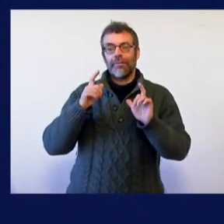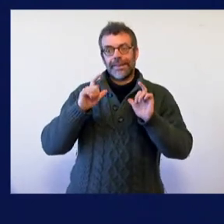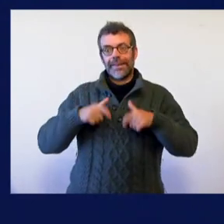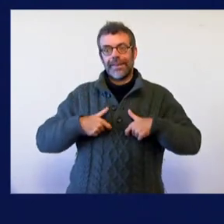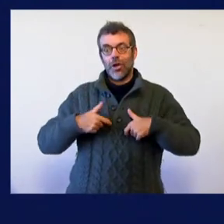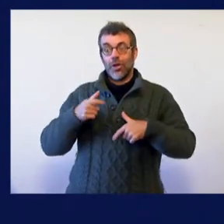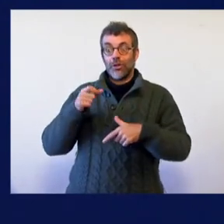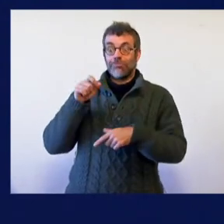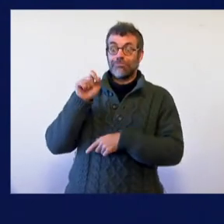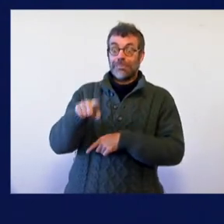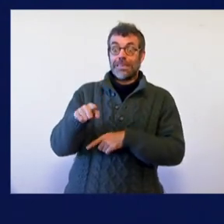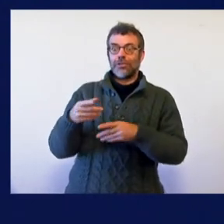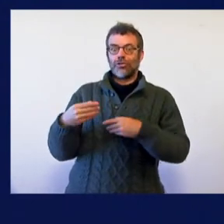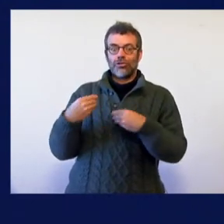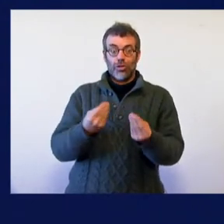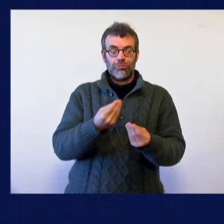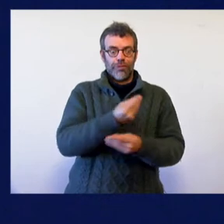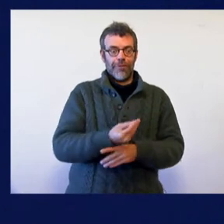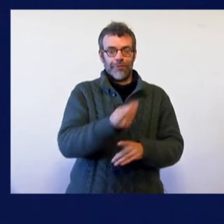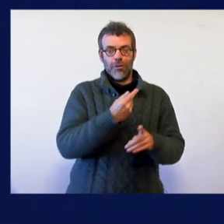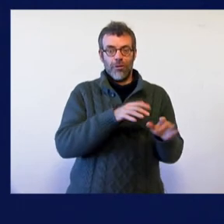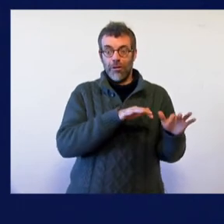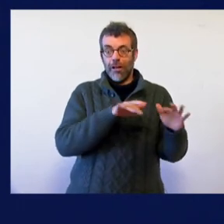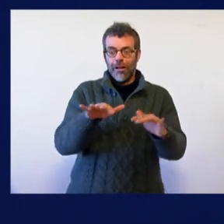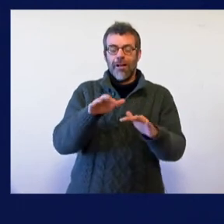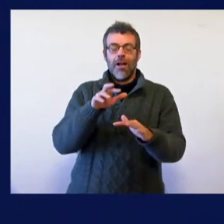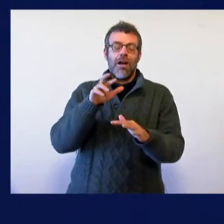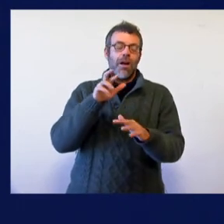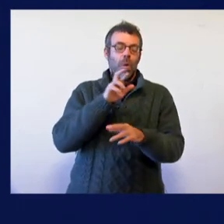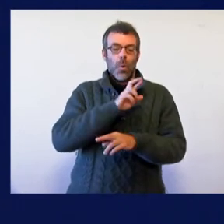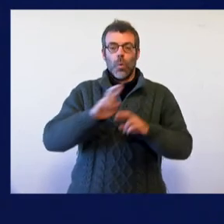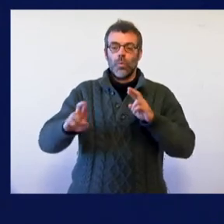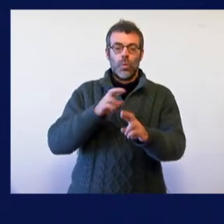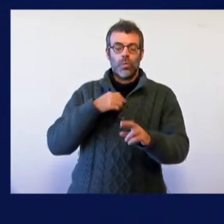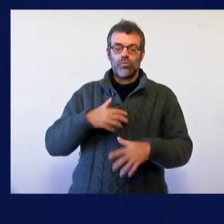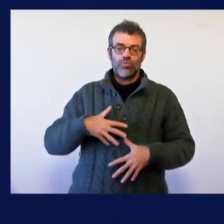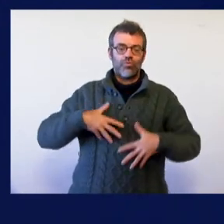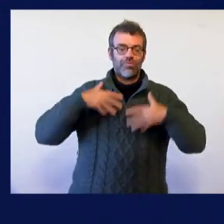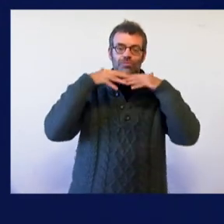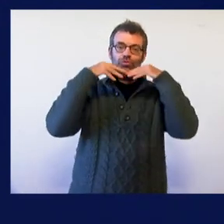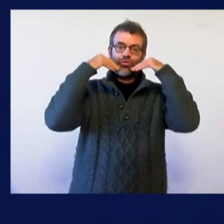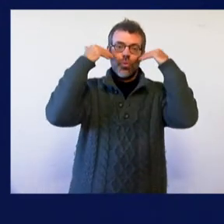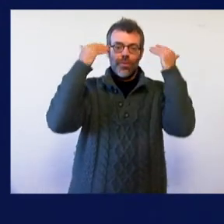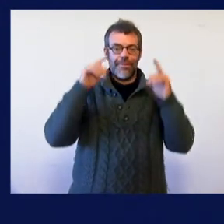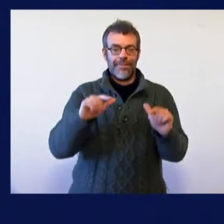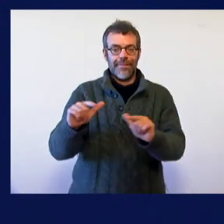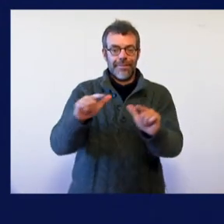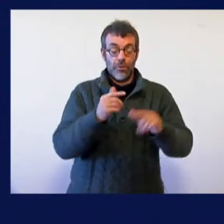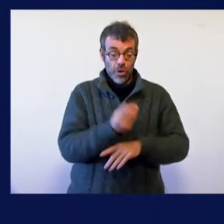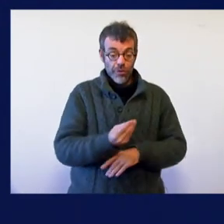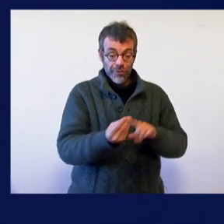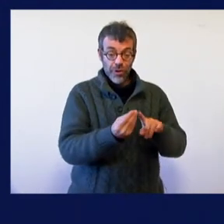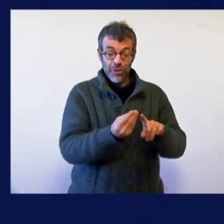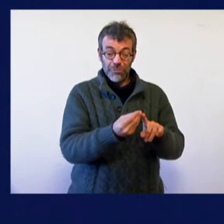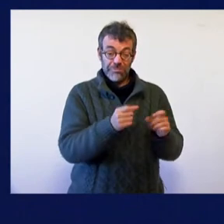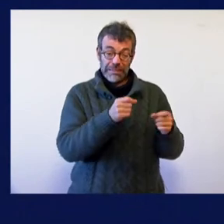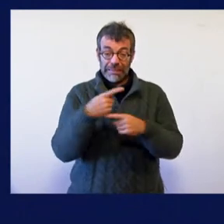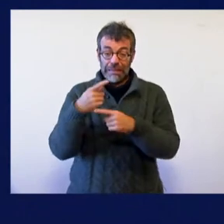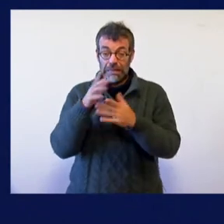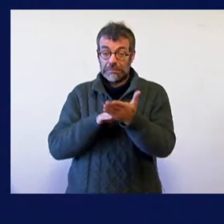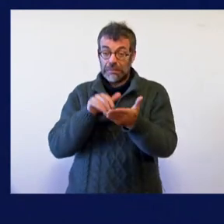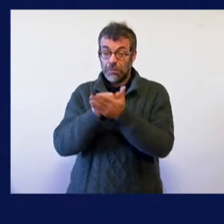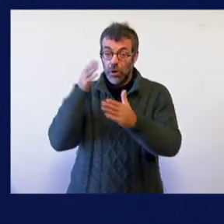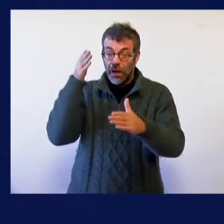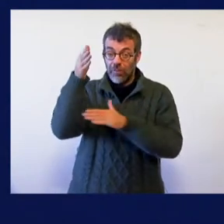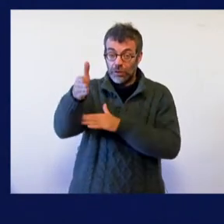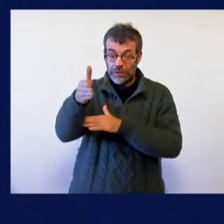parce que quand on n'a pas d'école dans un quartier, eh bien, c'est la mort. Parce que c'est ses enfants, c'est notre avenir, c'est l'avenir de Montpellier, mais c'est l'avenir